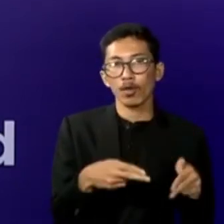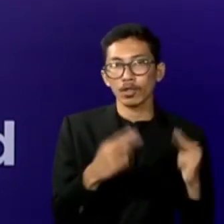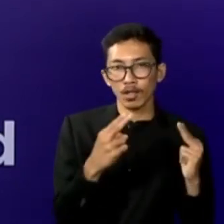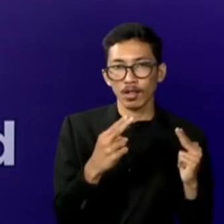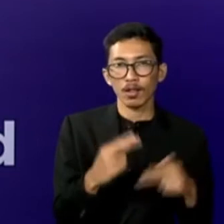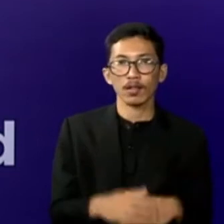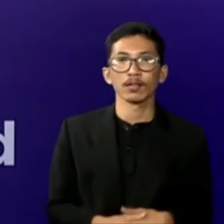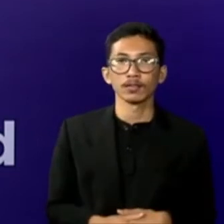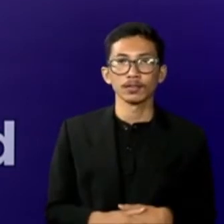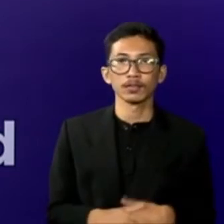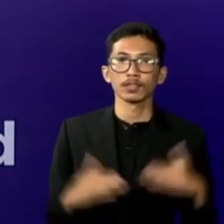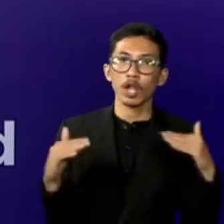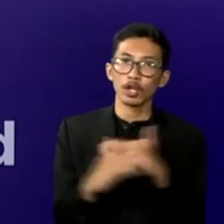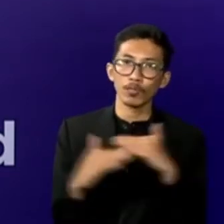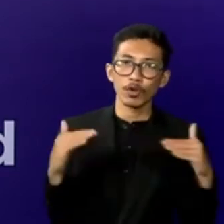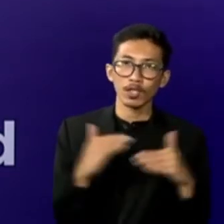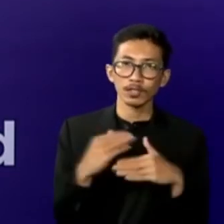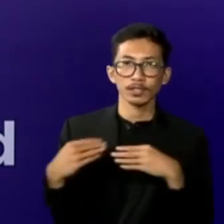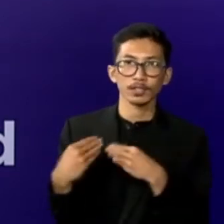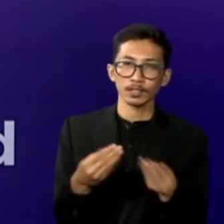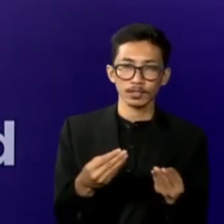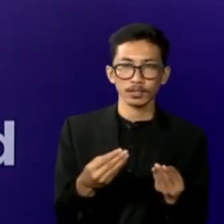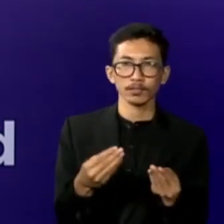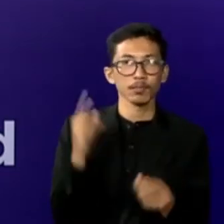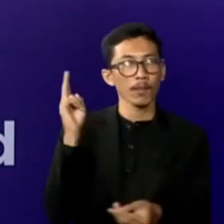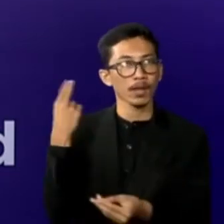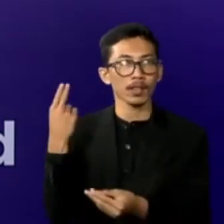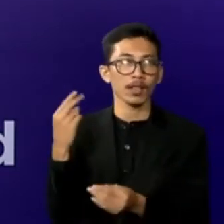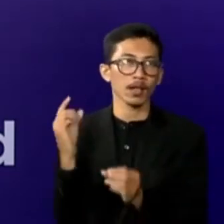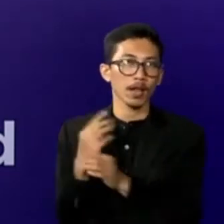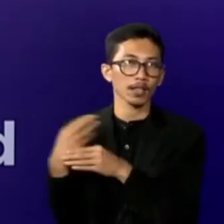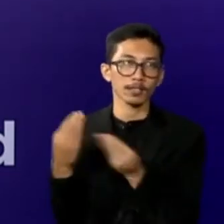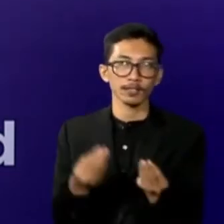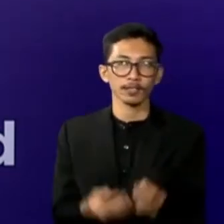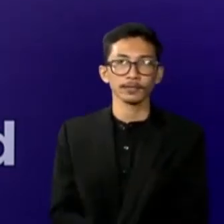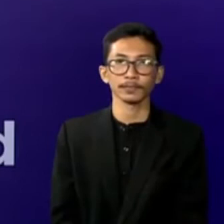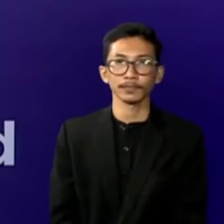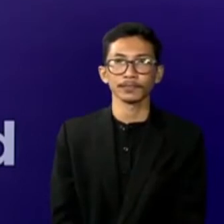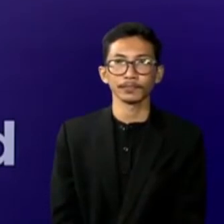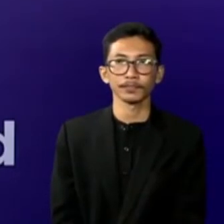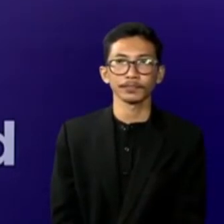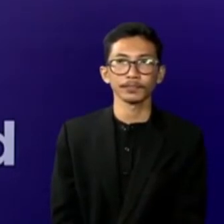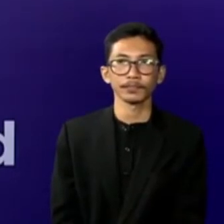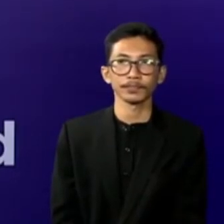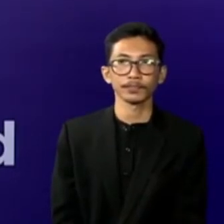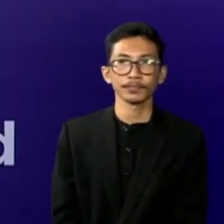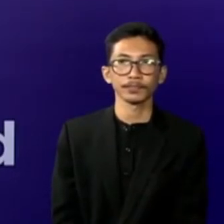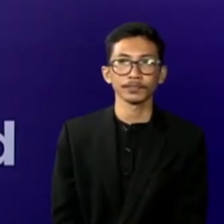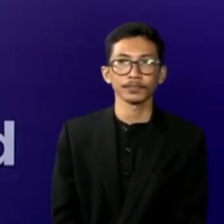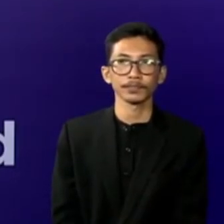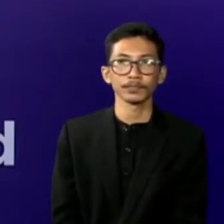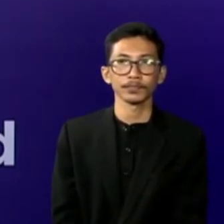tersebut termasuk transportasinya ditanggung oleh pemerintah itu sudah dimulai difasilitasi